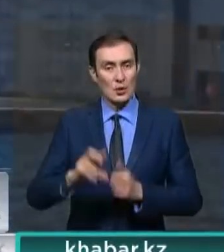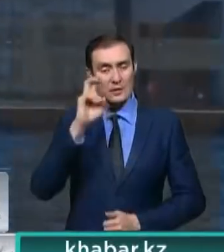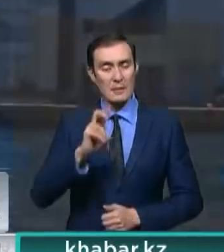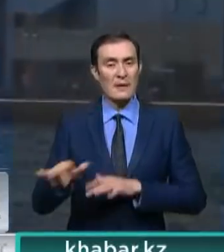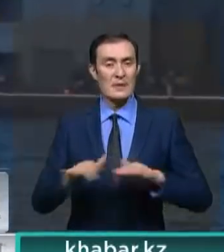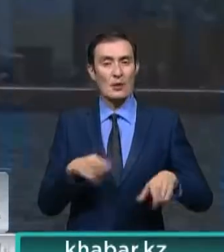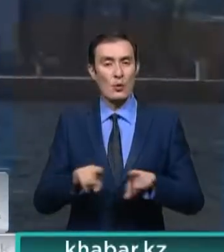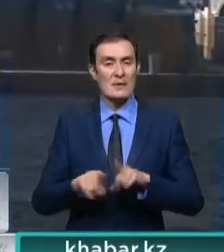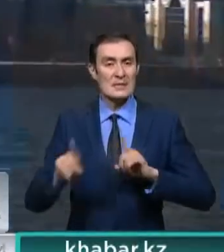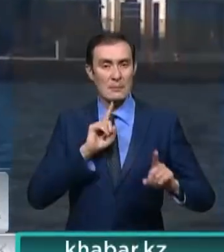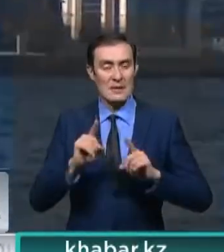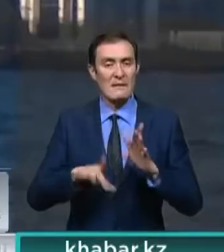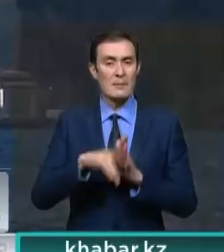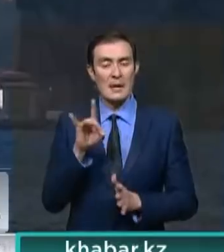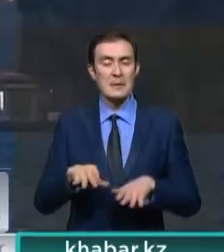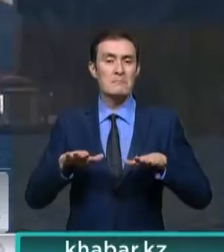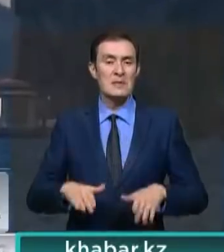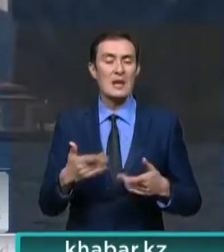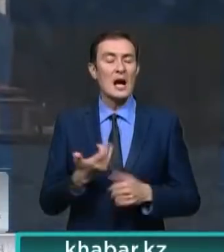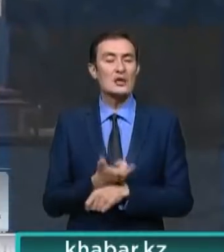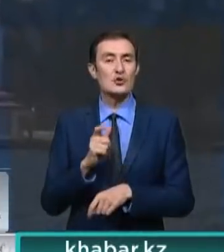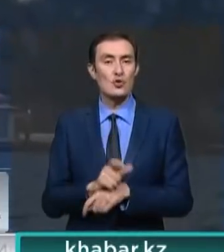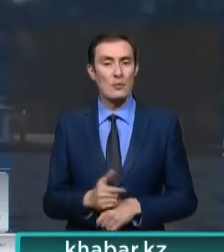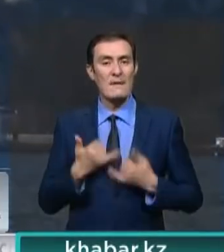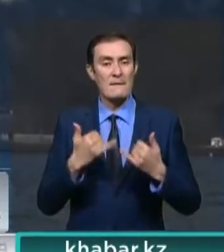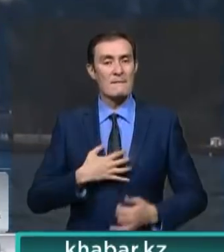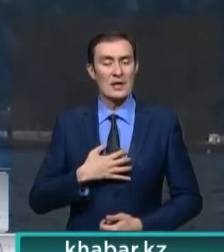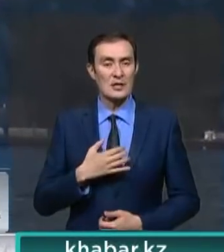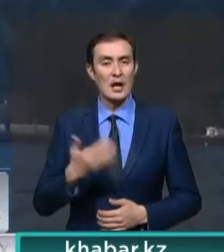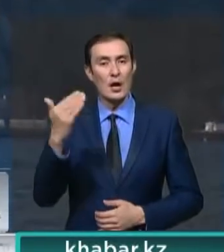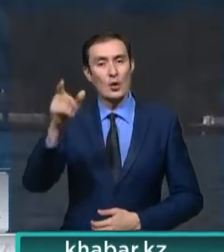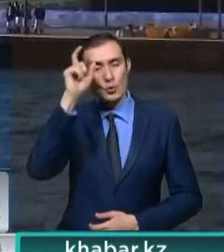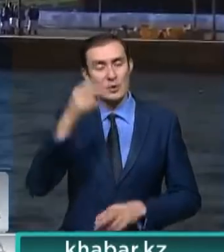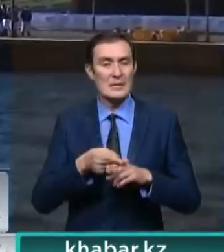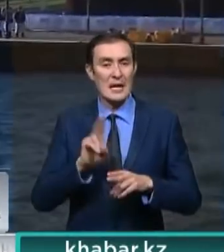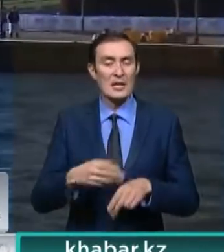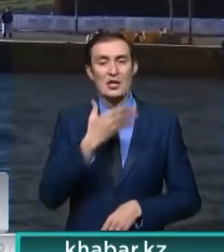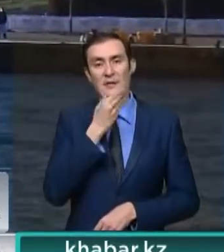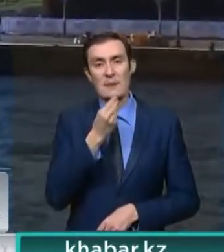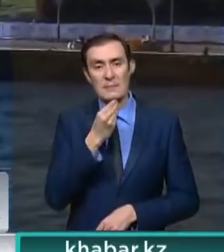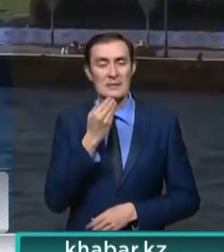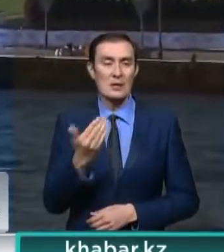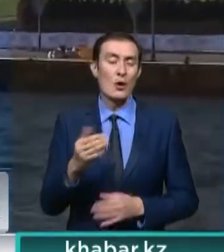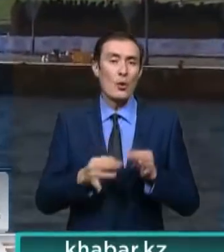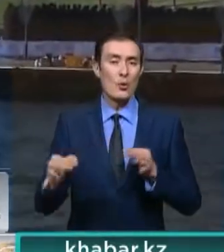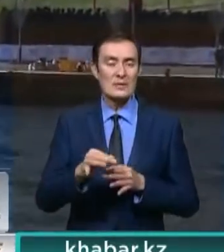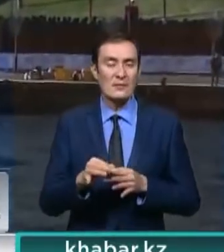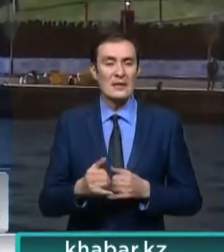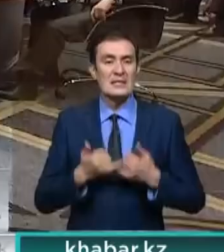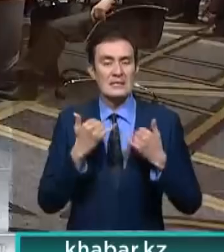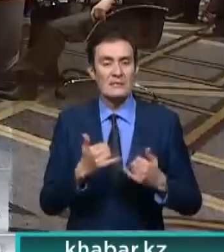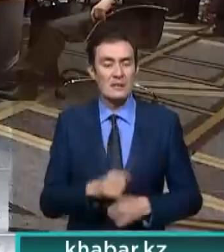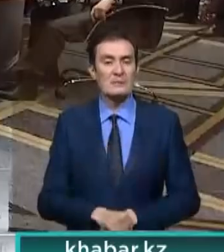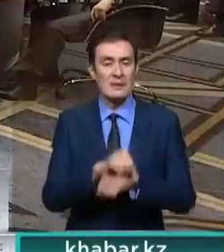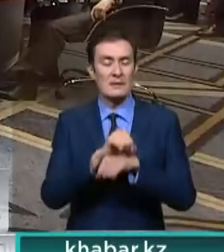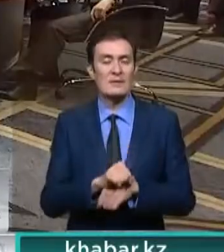проведения подобного события выбирает место, имеющее особое значение. Для Турции этот живописный остров – символ борьбы за